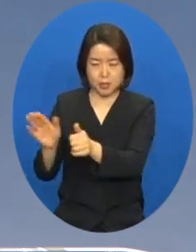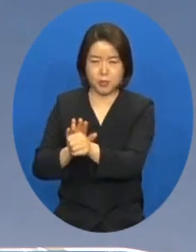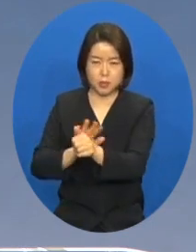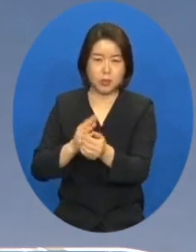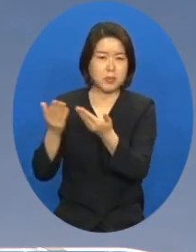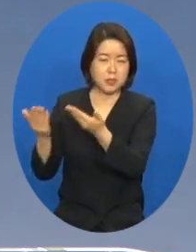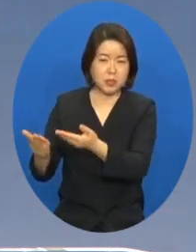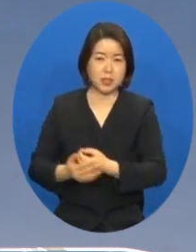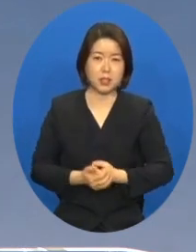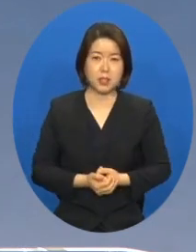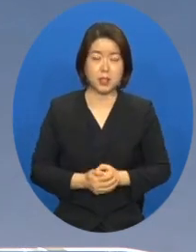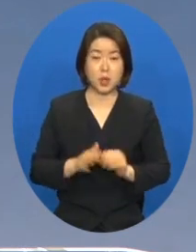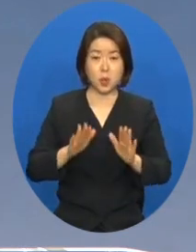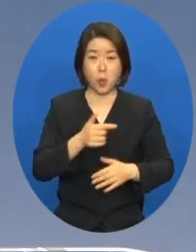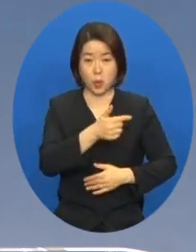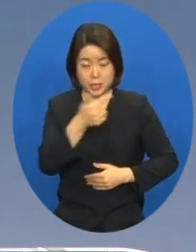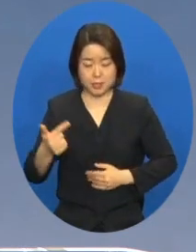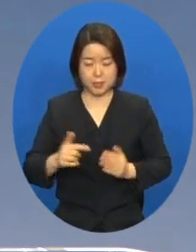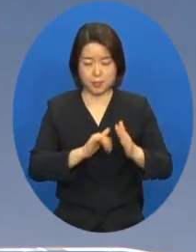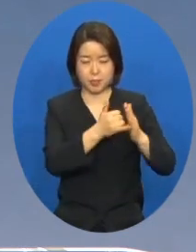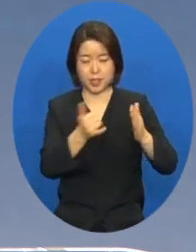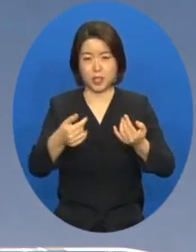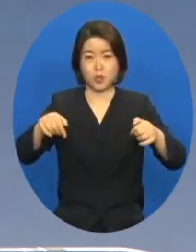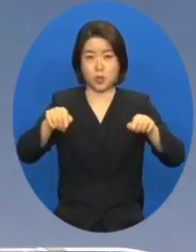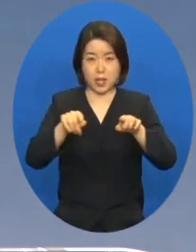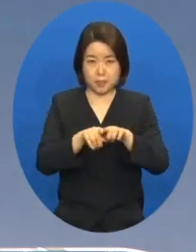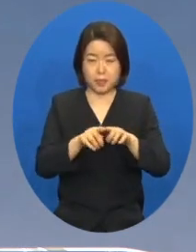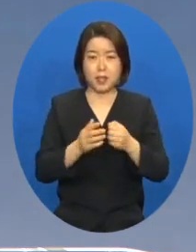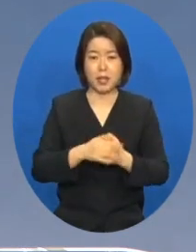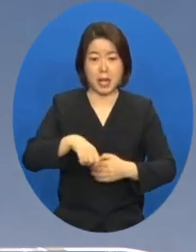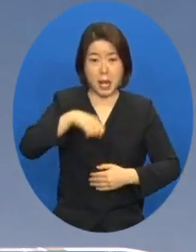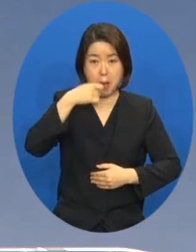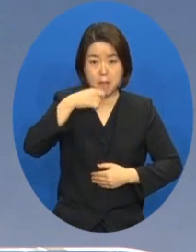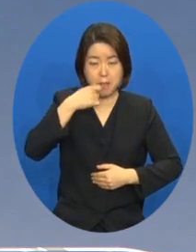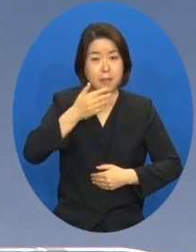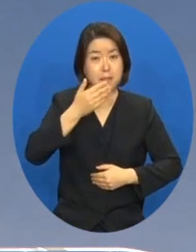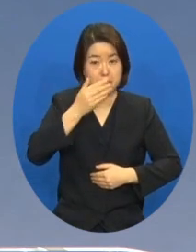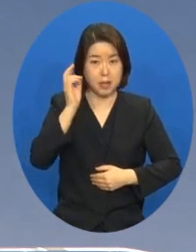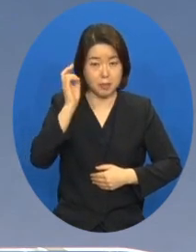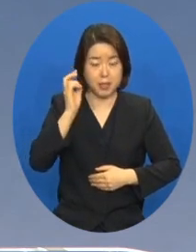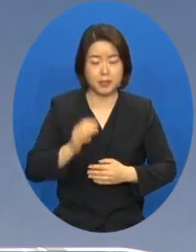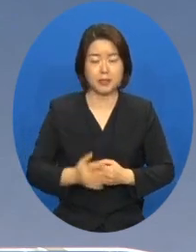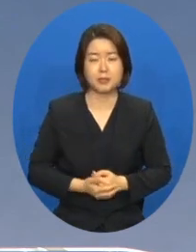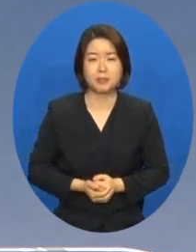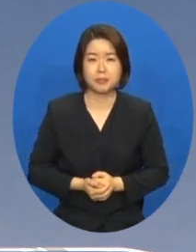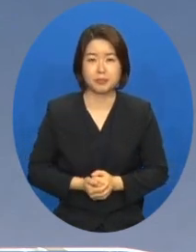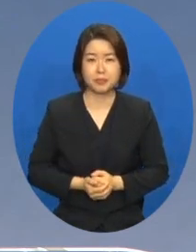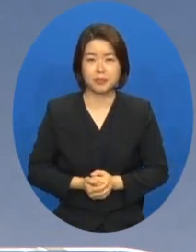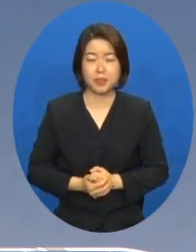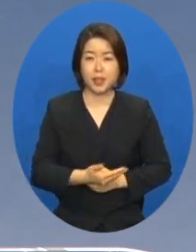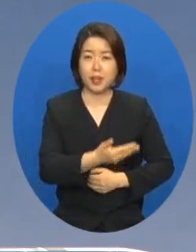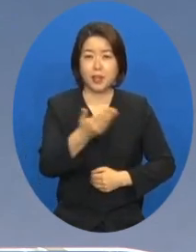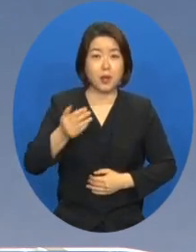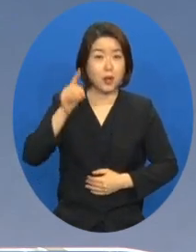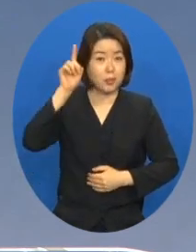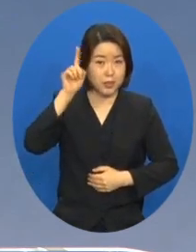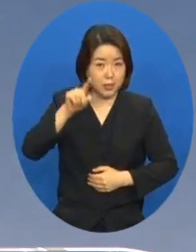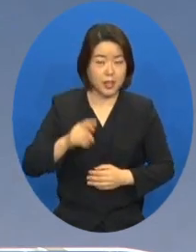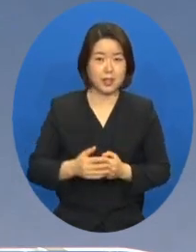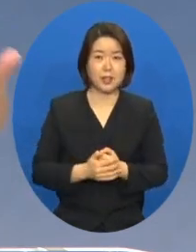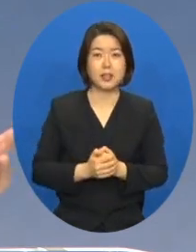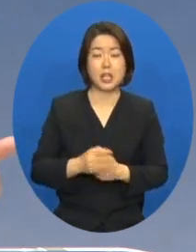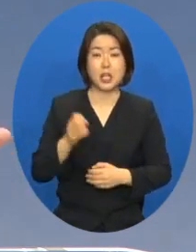여러분, 오늘 저녁에 가족들과 함께 식사를 할 수 있을 겁니다. 여러분, 내일